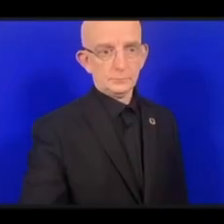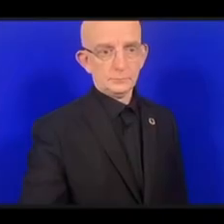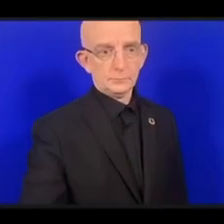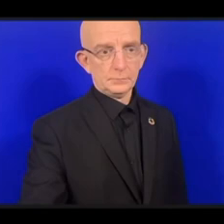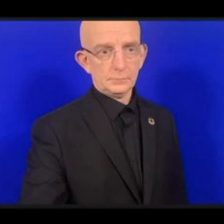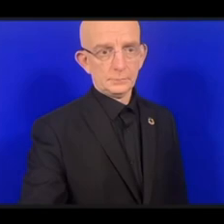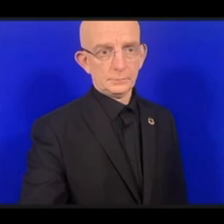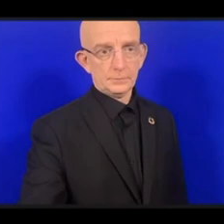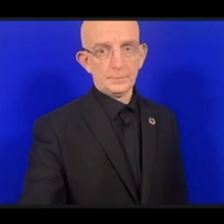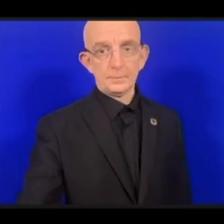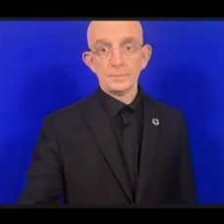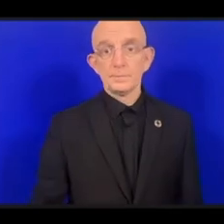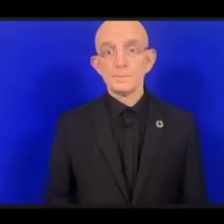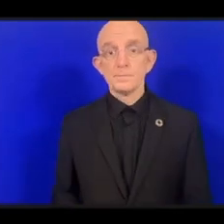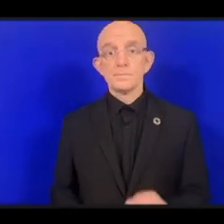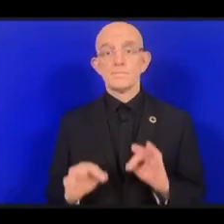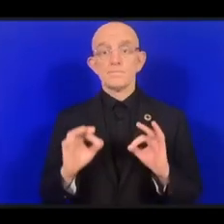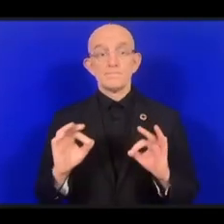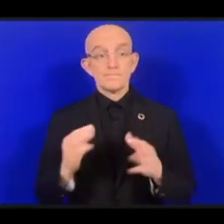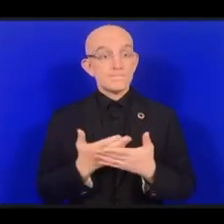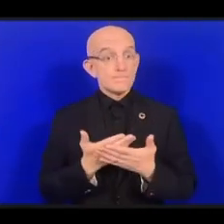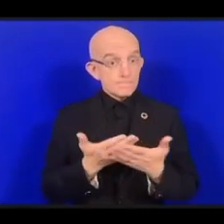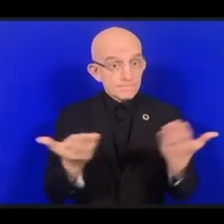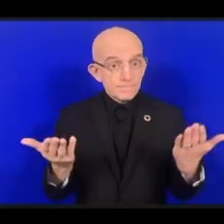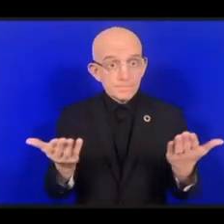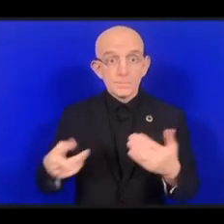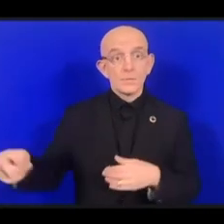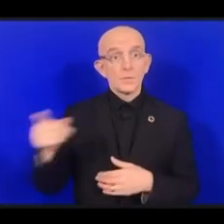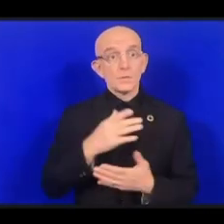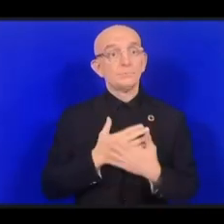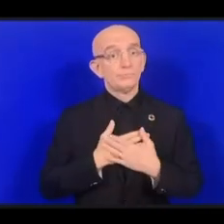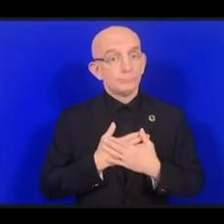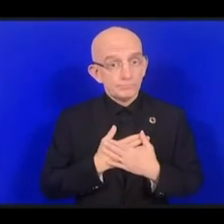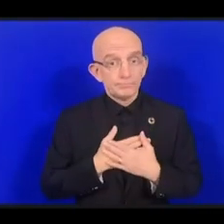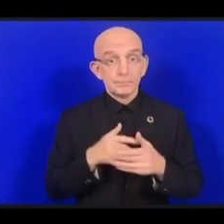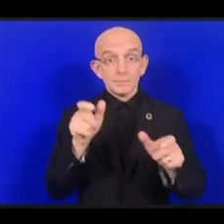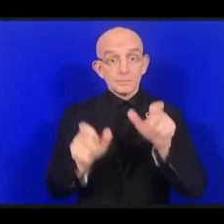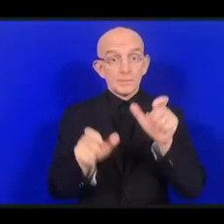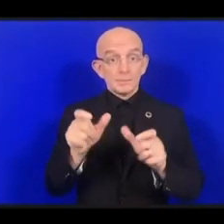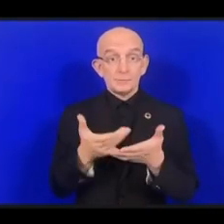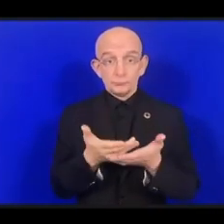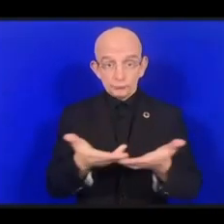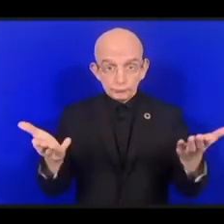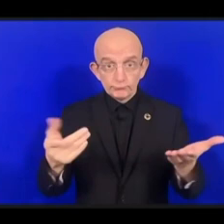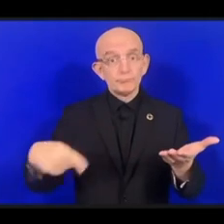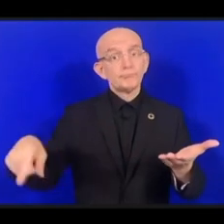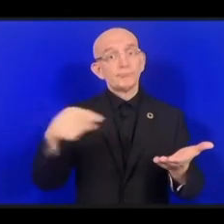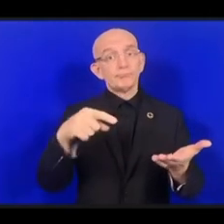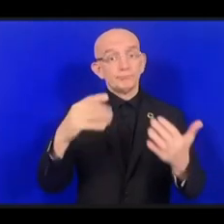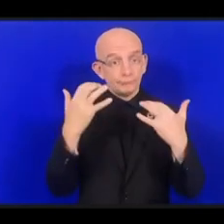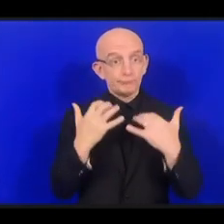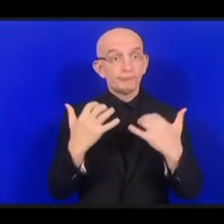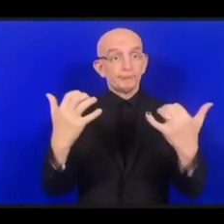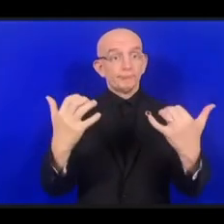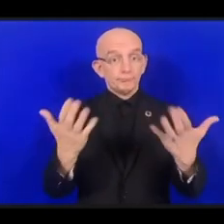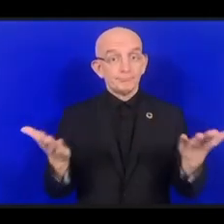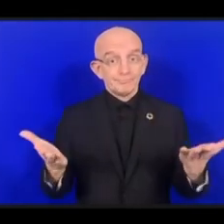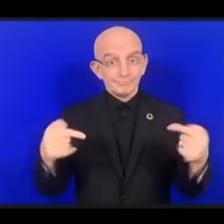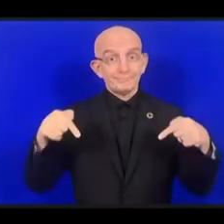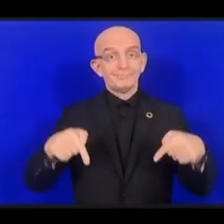excellence mes chers délégués participants je vous accueille ici à la cérémonie de